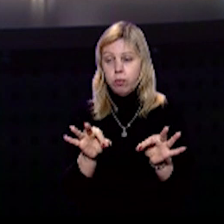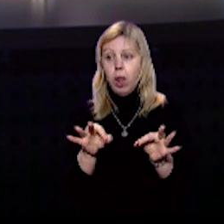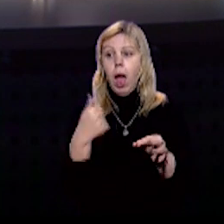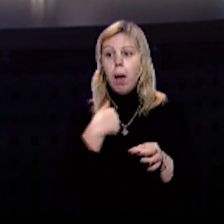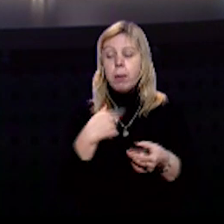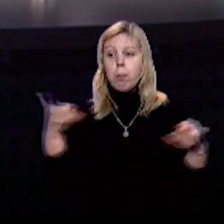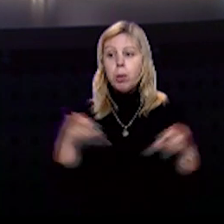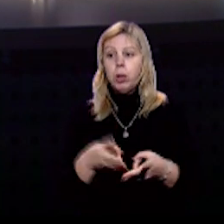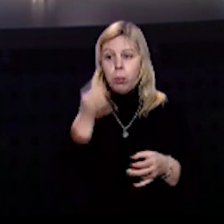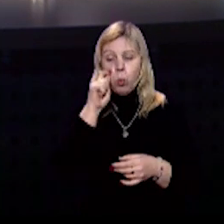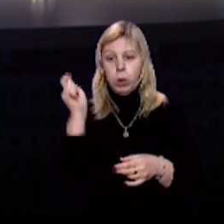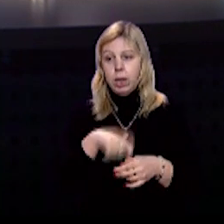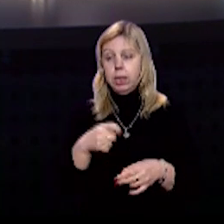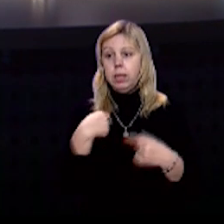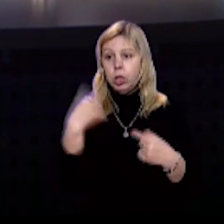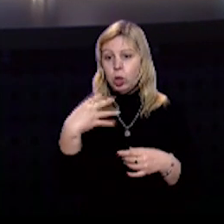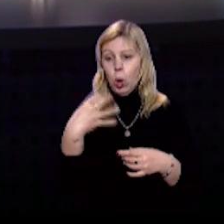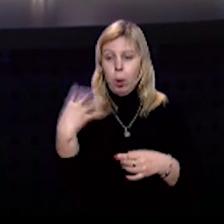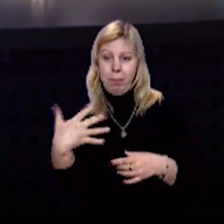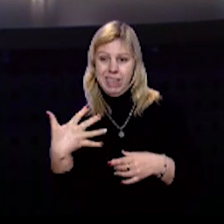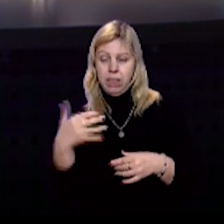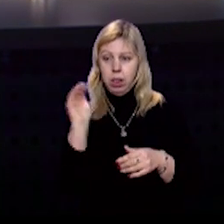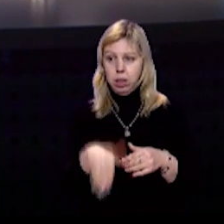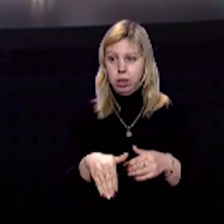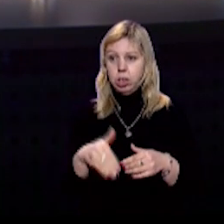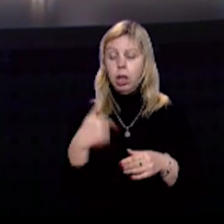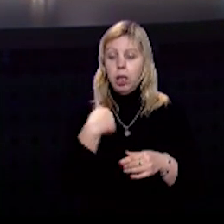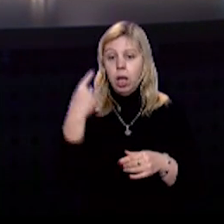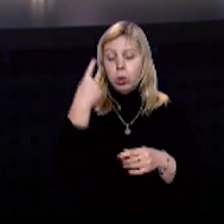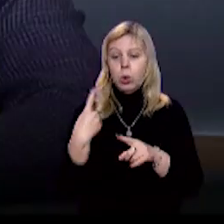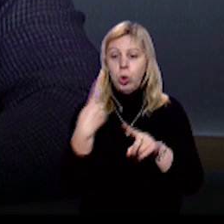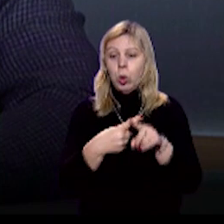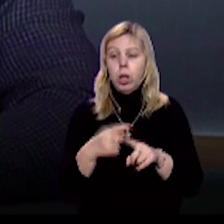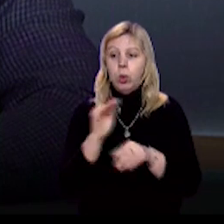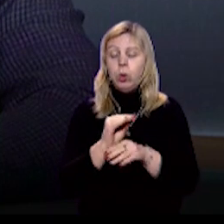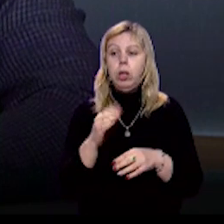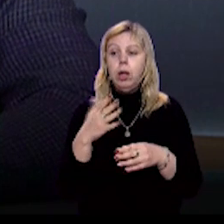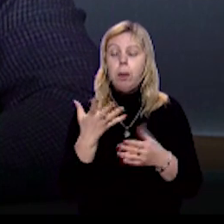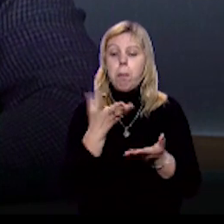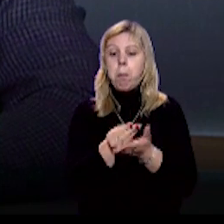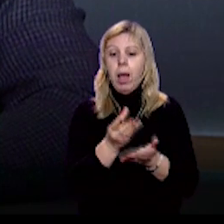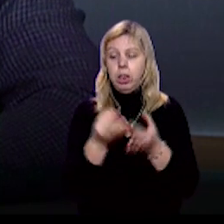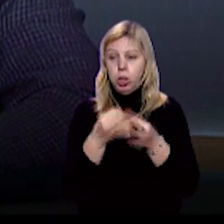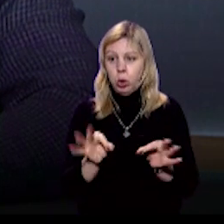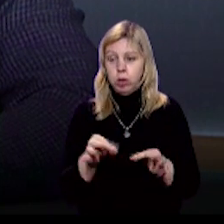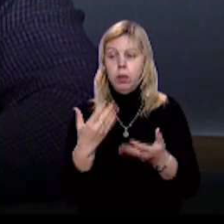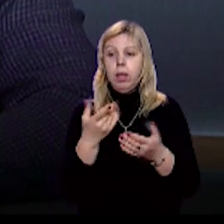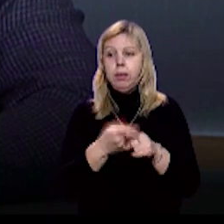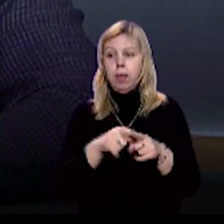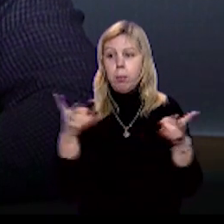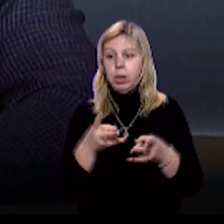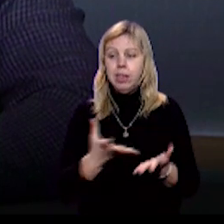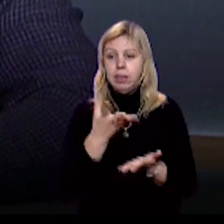ми потребуємо, українці, я думаю, 40-50 тисяч. Тому додають дозволи лише платні. Платний дозвіл – це